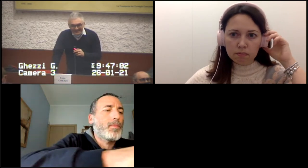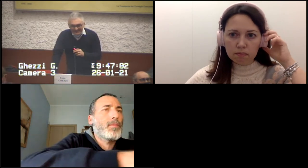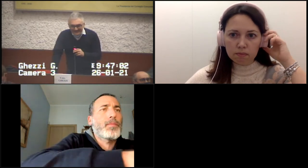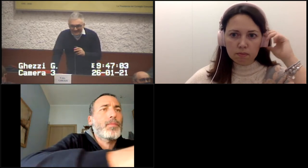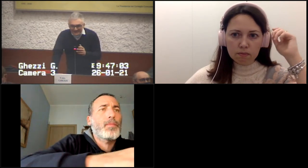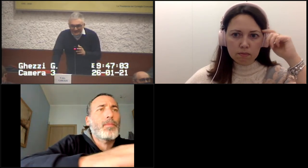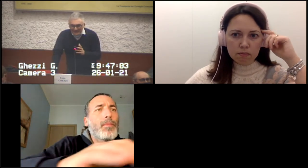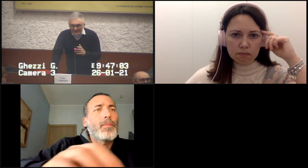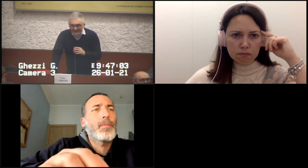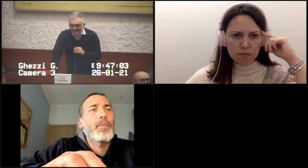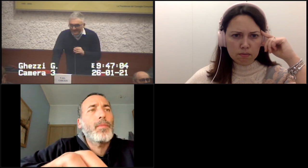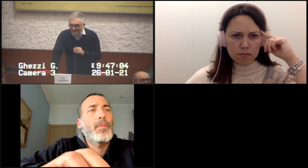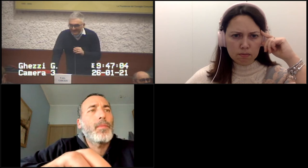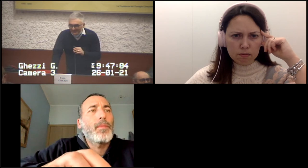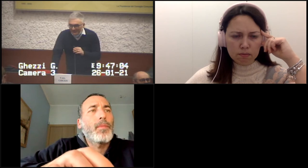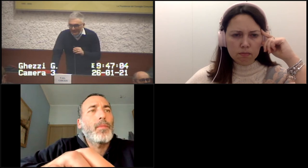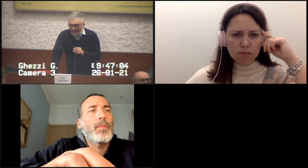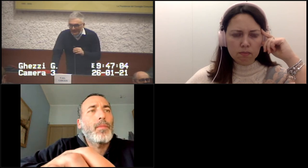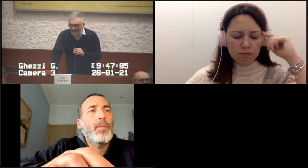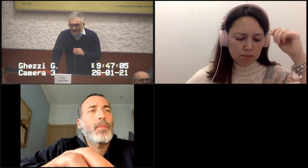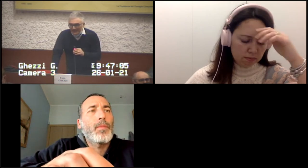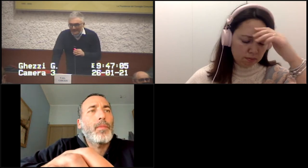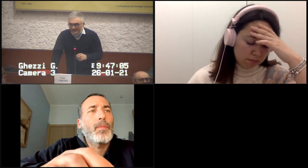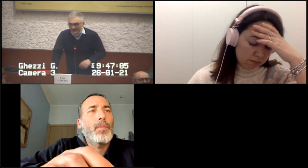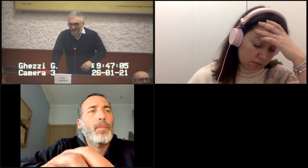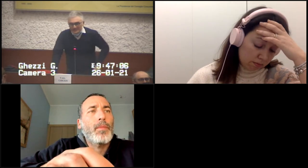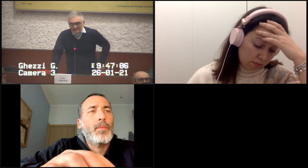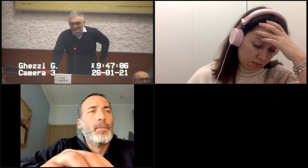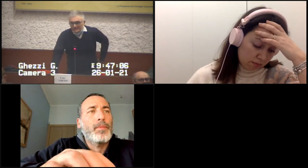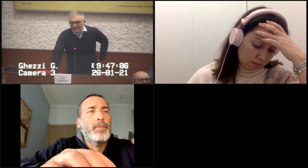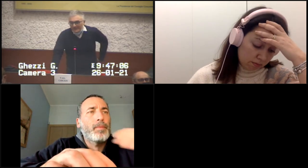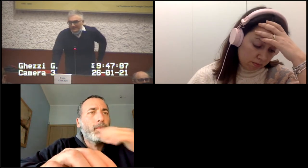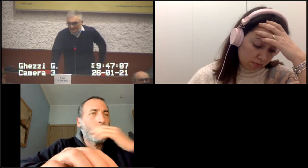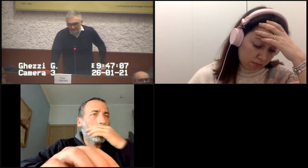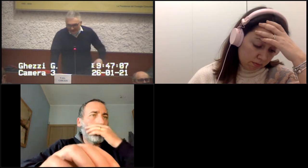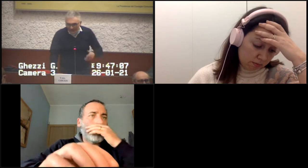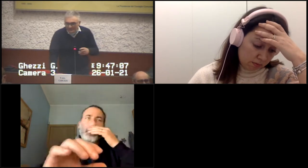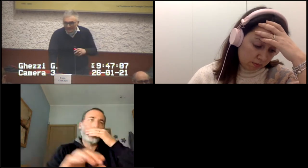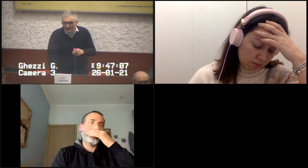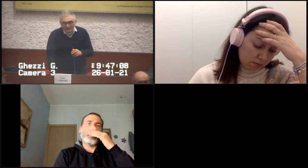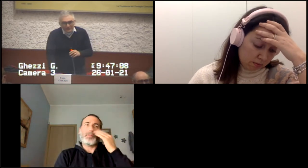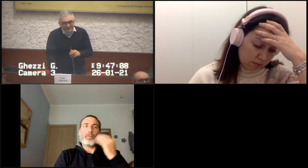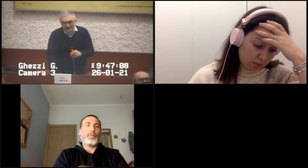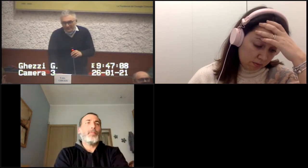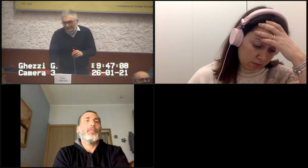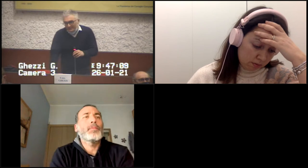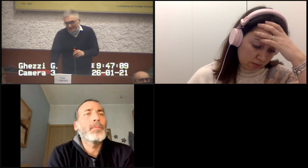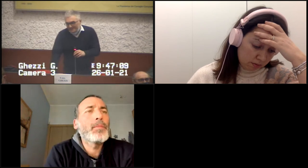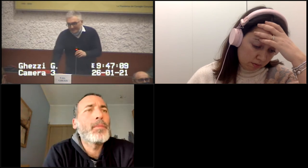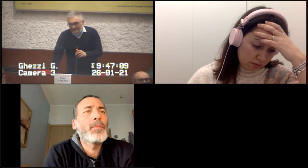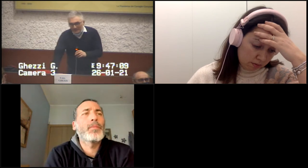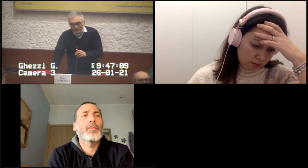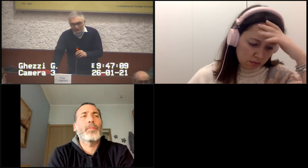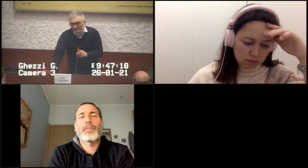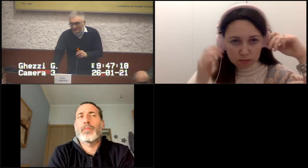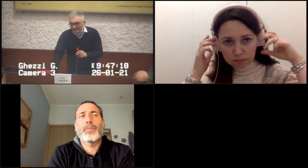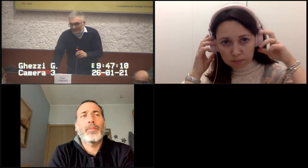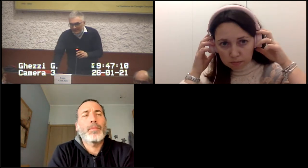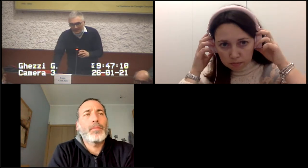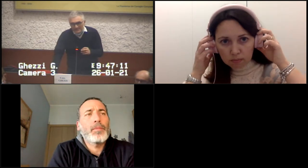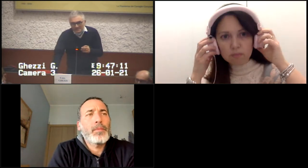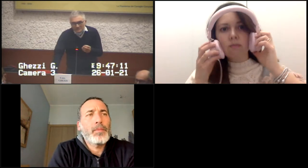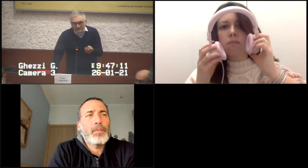cui sinceramente io vorrei rifocalizzare la nostra attenzione, anche se è vero questo è un ambito politico, ma io vorrei stare proprio